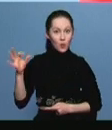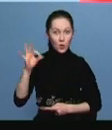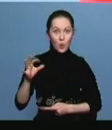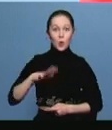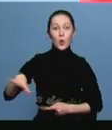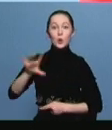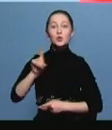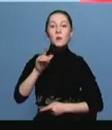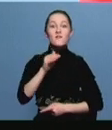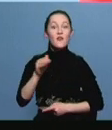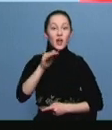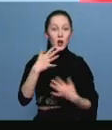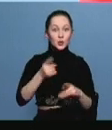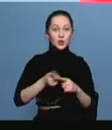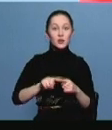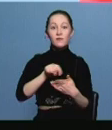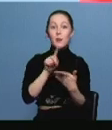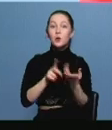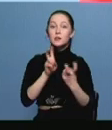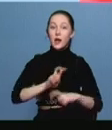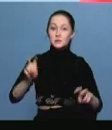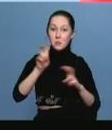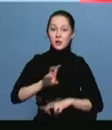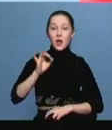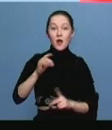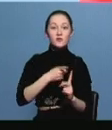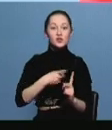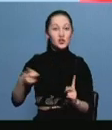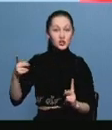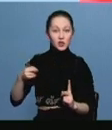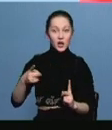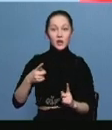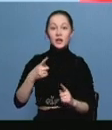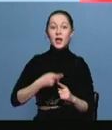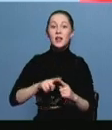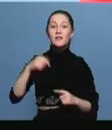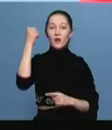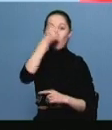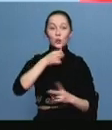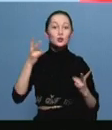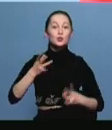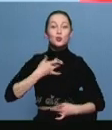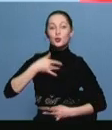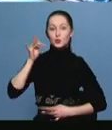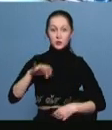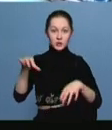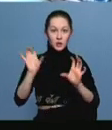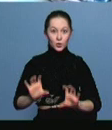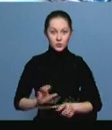феврале месяце данный вопрос рассмотреть. И в течение будущего года надо ужесточать